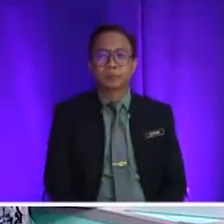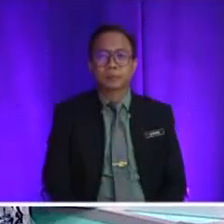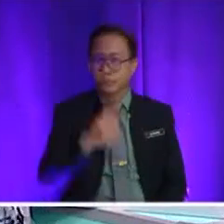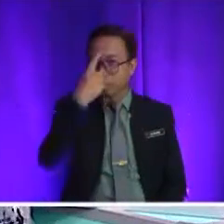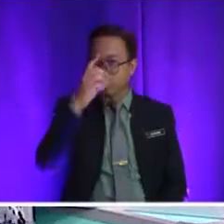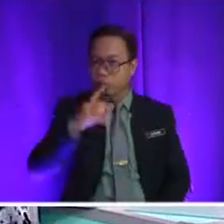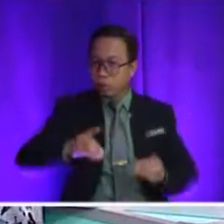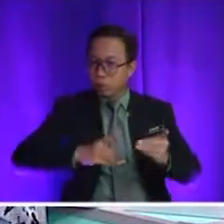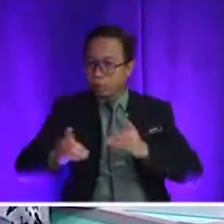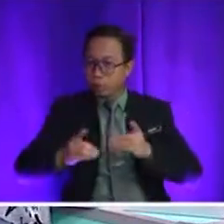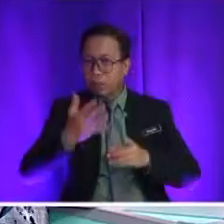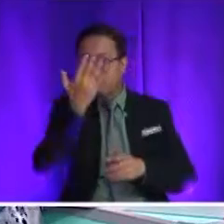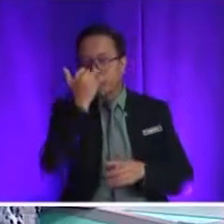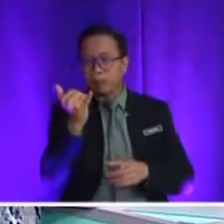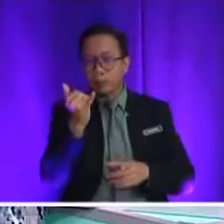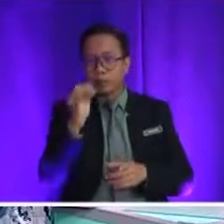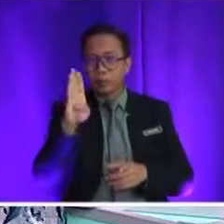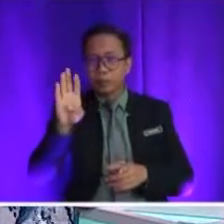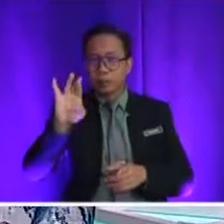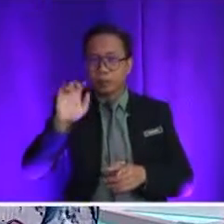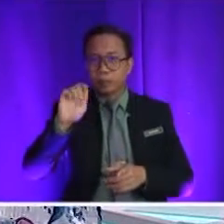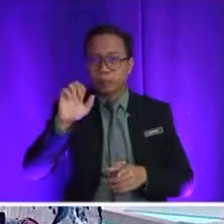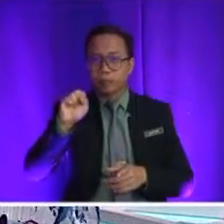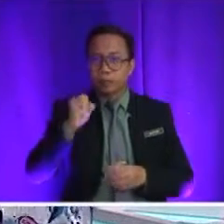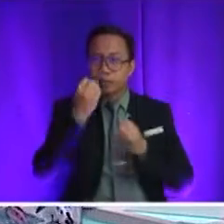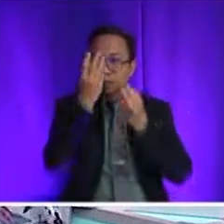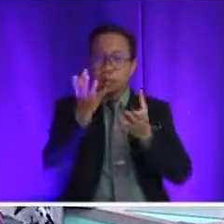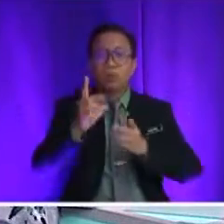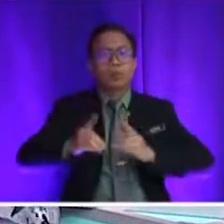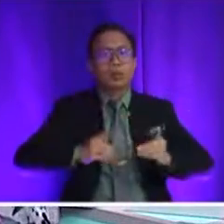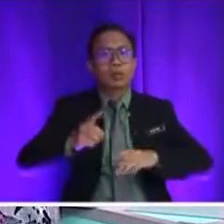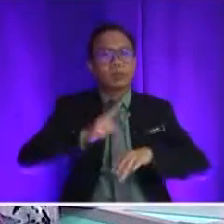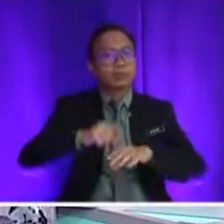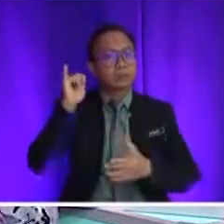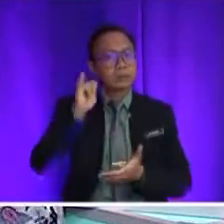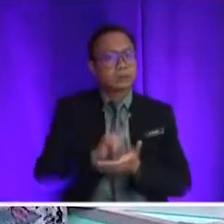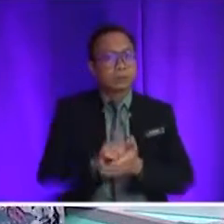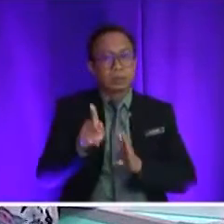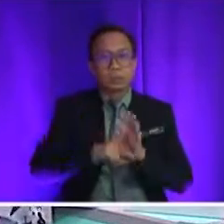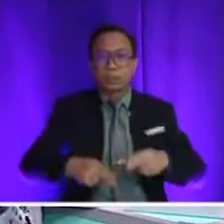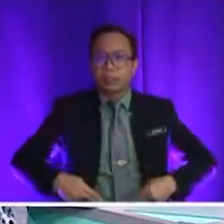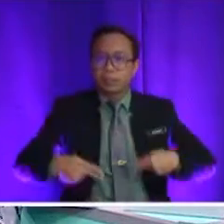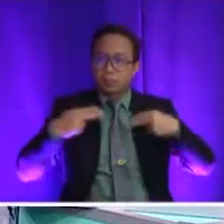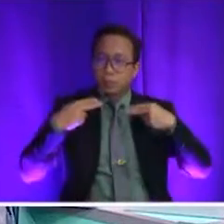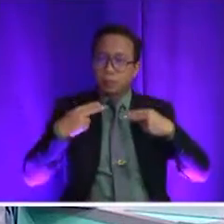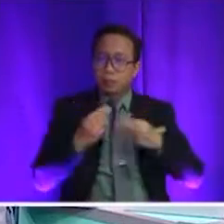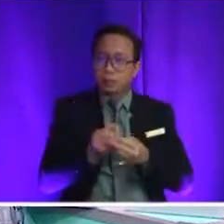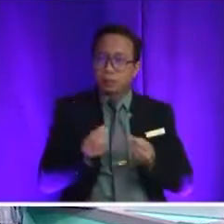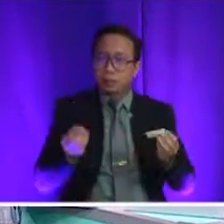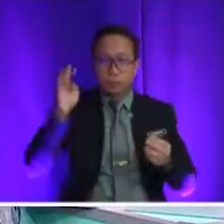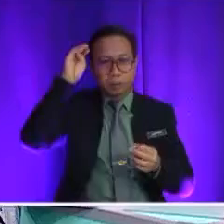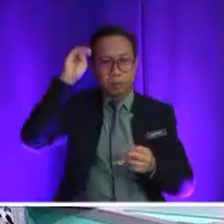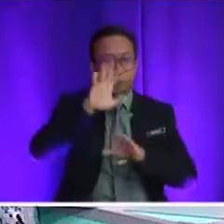untuk darurat Di mananya Kenapa British mengikhtiarkan darurat sebab Pada masa itu kehidupan penduduk Tanah Melayu tidak